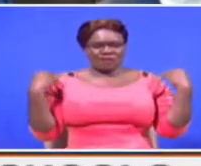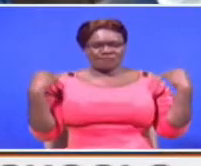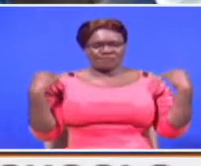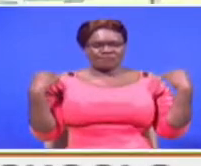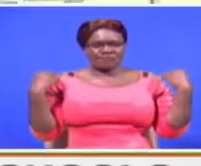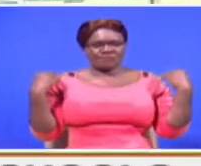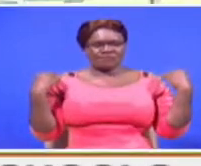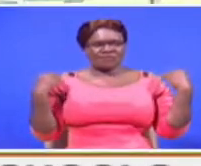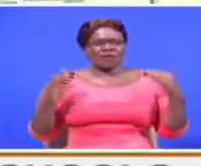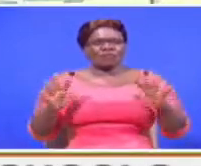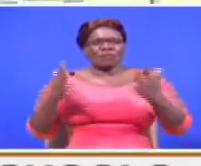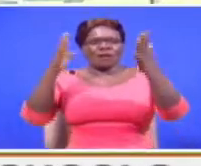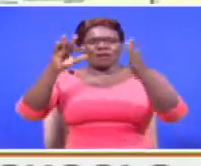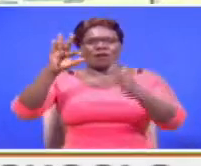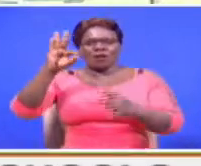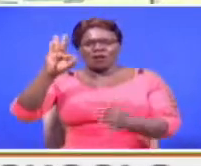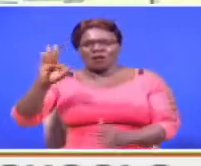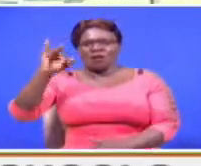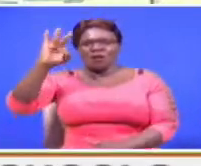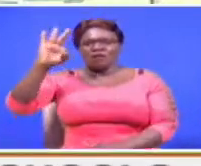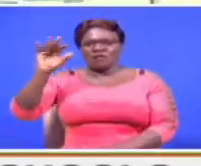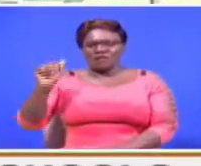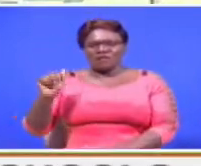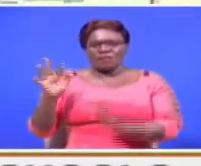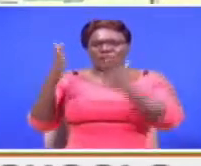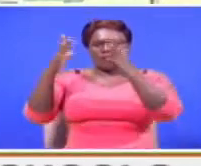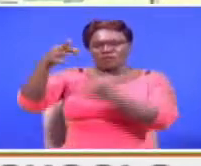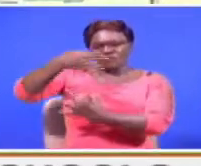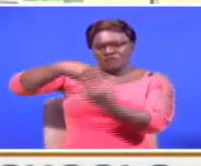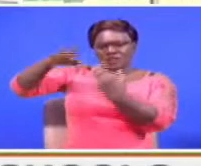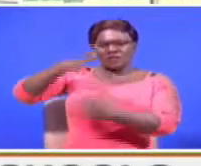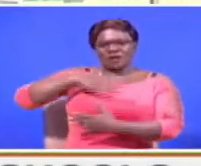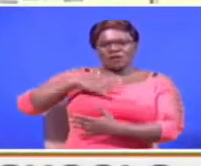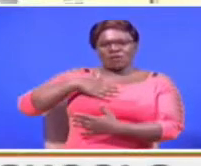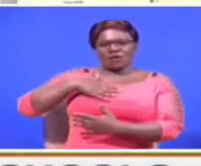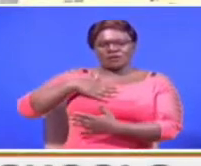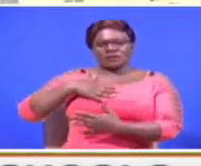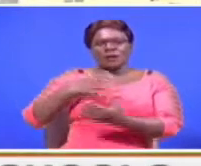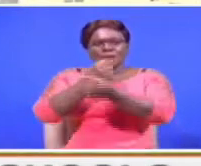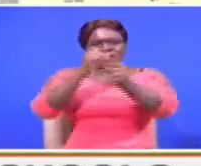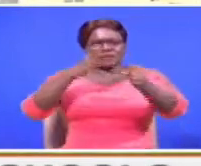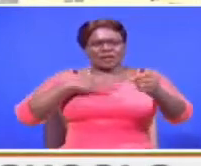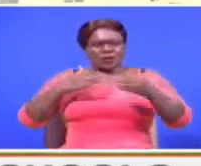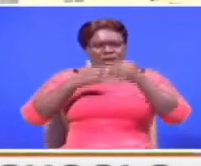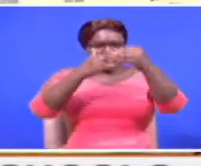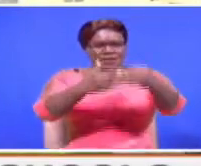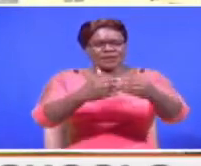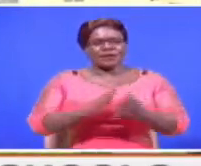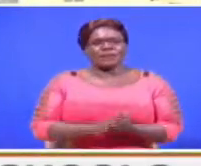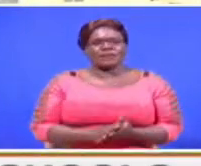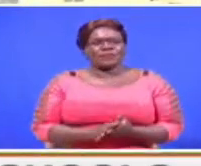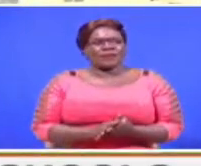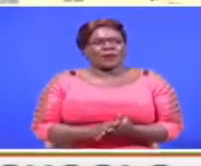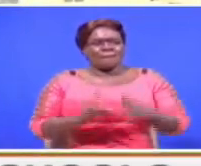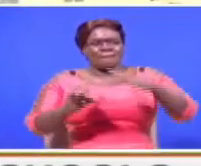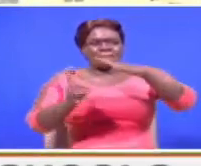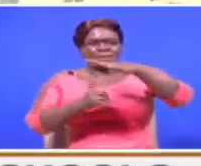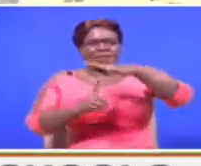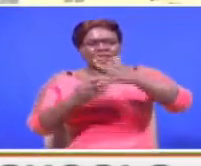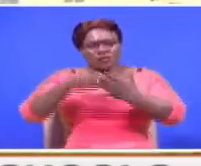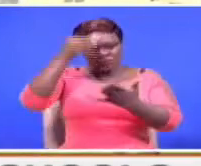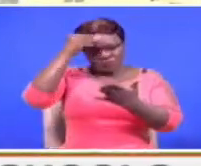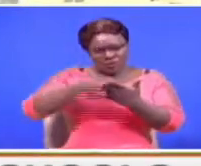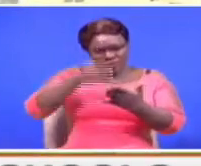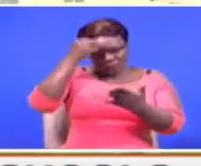imetuletea, na tunapongeza FIFA kwa juhudi hiyo, tunapongeza federation yetu ikiongozwa na president wetu Nick Mwendwa na the Minister of